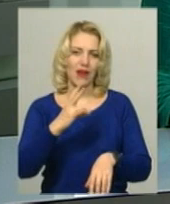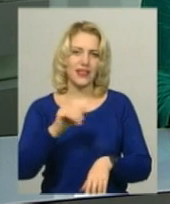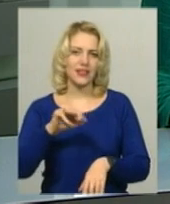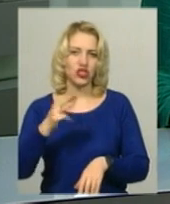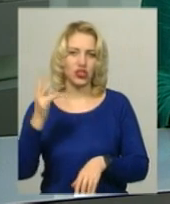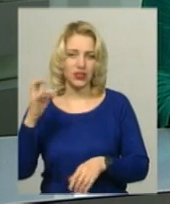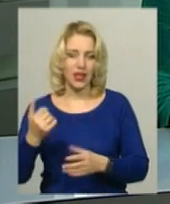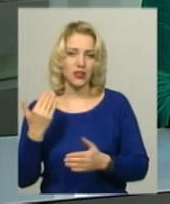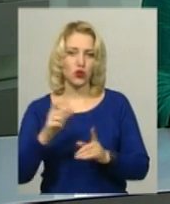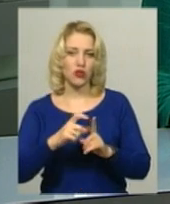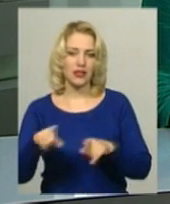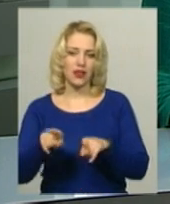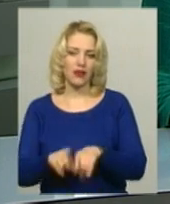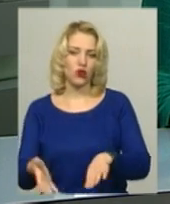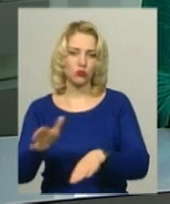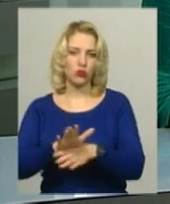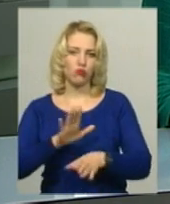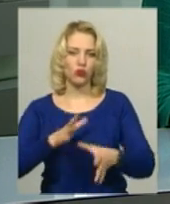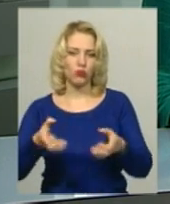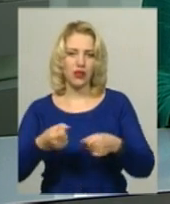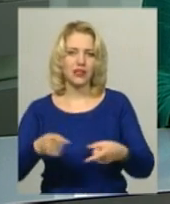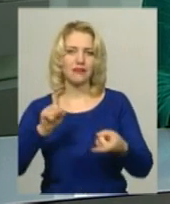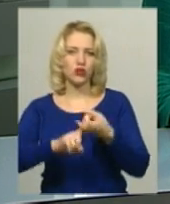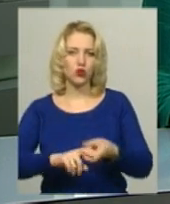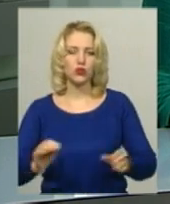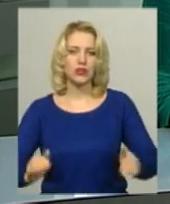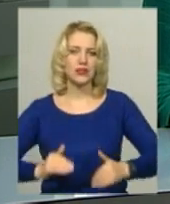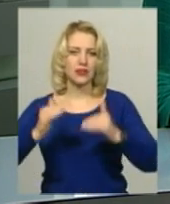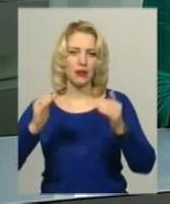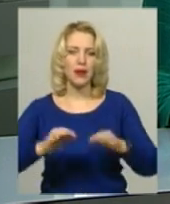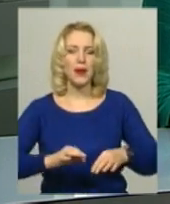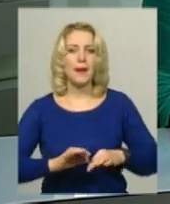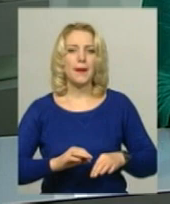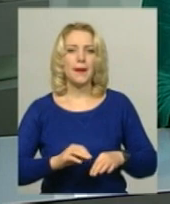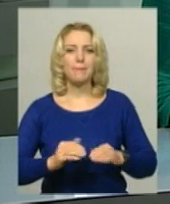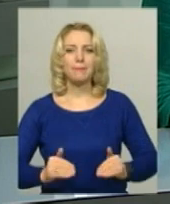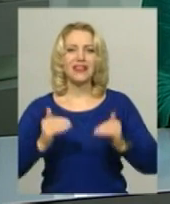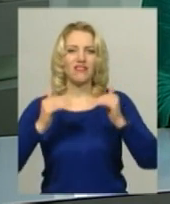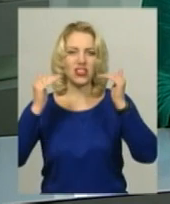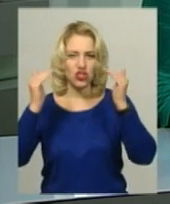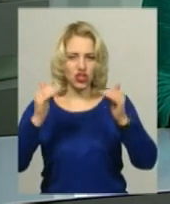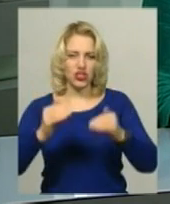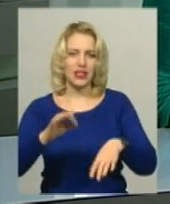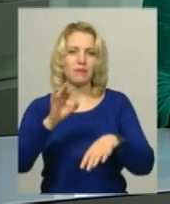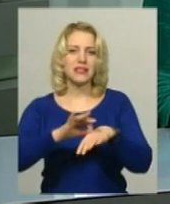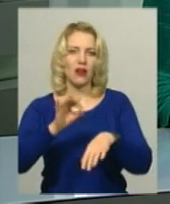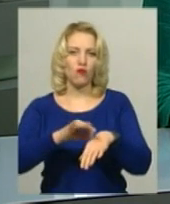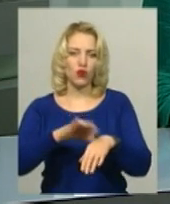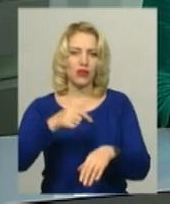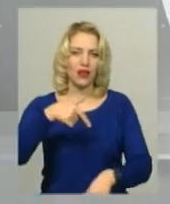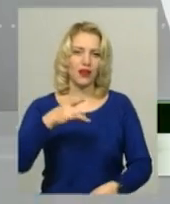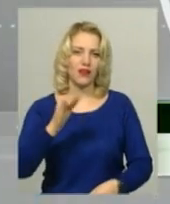За його словами, відповідне розпорядження було прийнято у зв'язку із різким підвищенням показників захворюваності на грип та ГРВІ у місті.